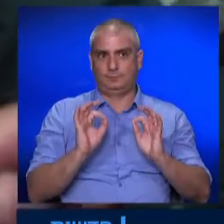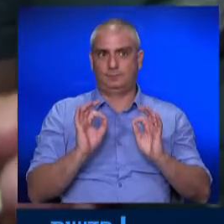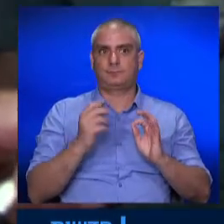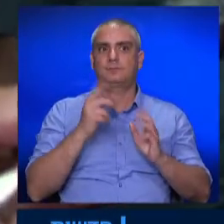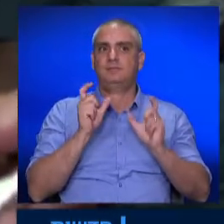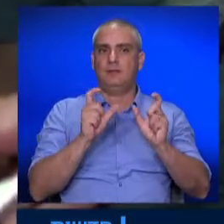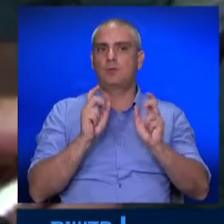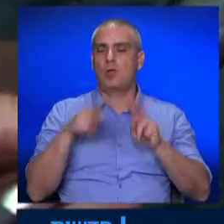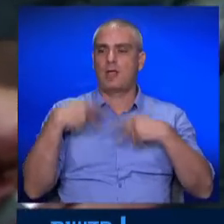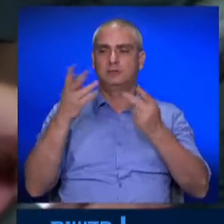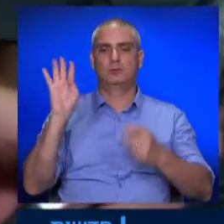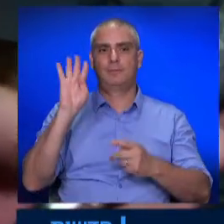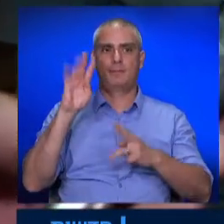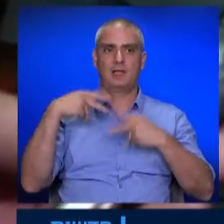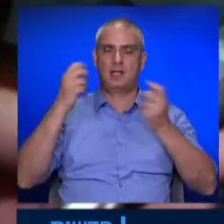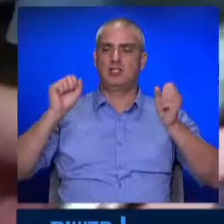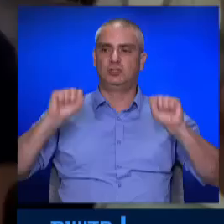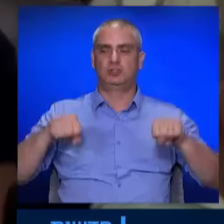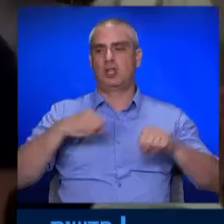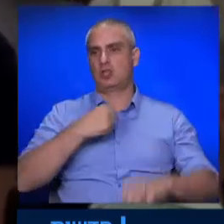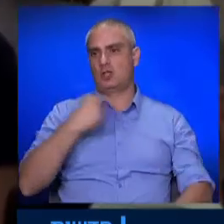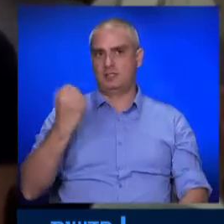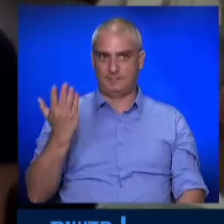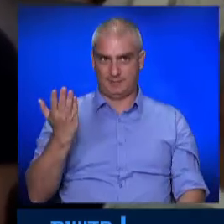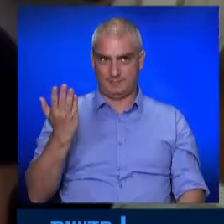למנוע את חזרתו של נתניהו והימין לשלטון.